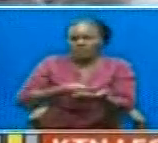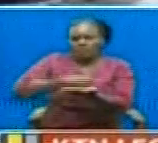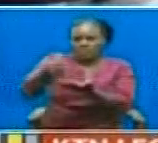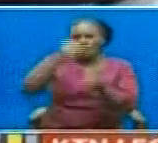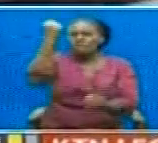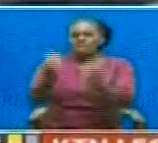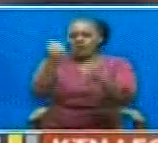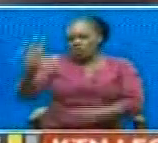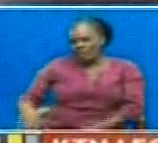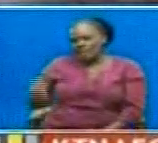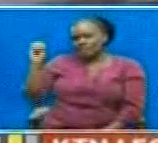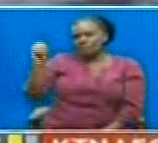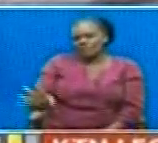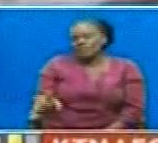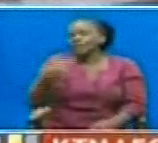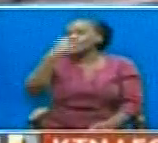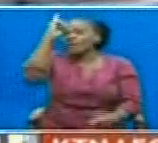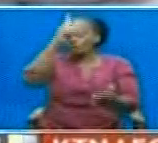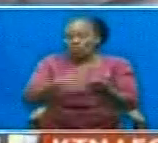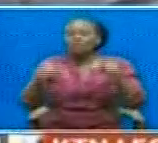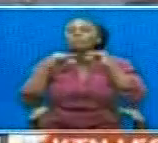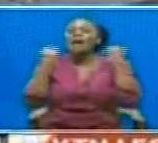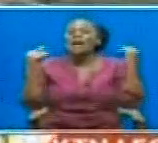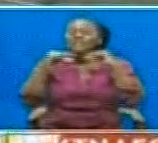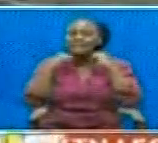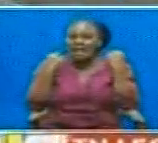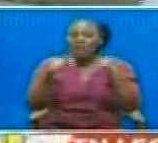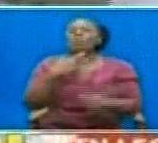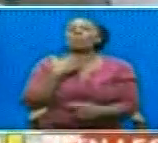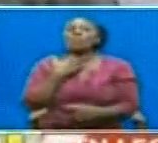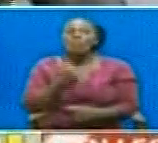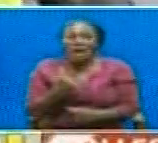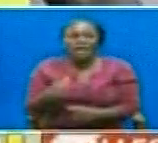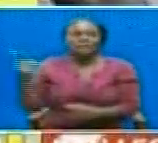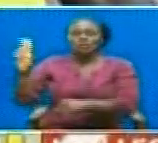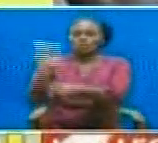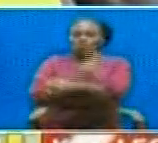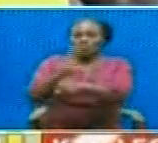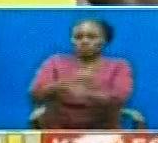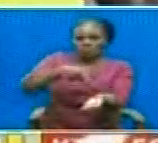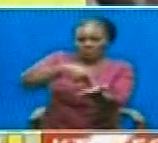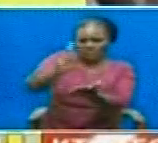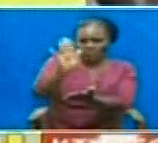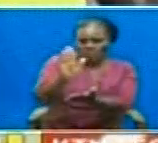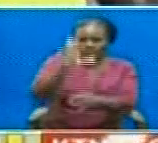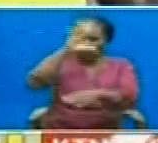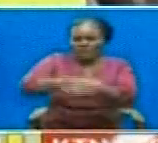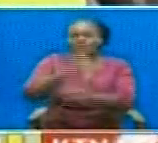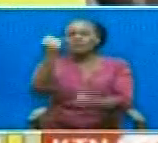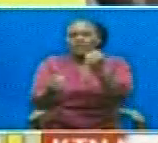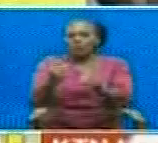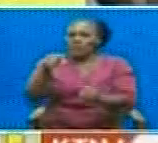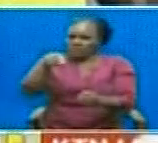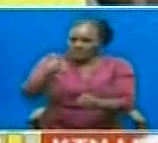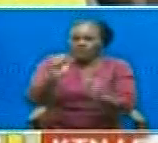la kifahari. Inasemekana askofu Kokokome anataka Adebayo atumie mshahara wake kumnunulia gari la kifahari